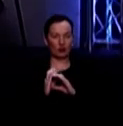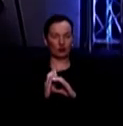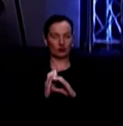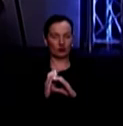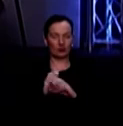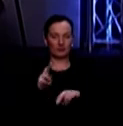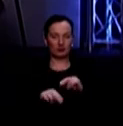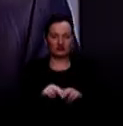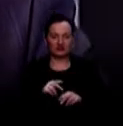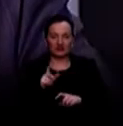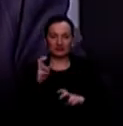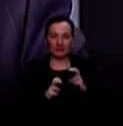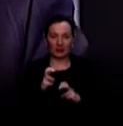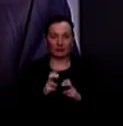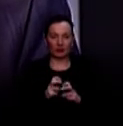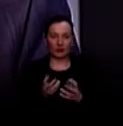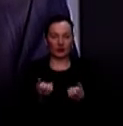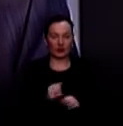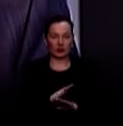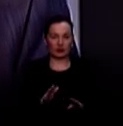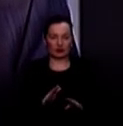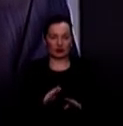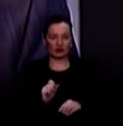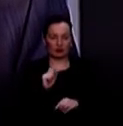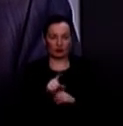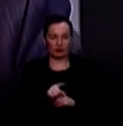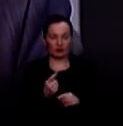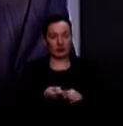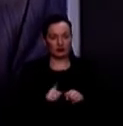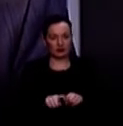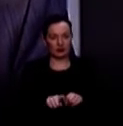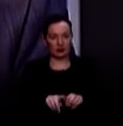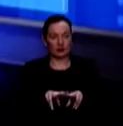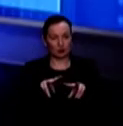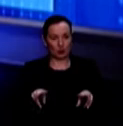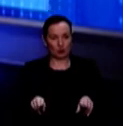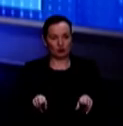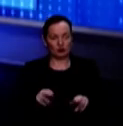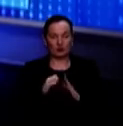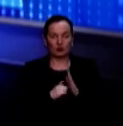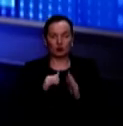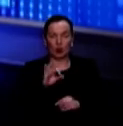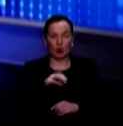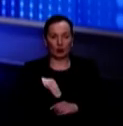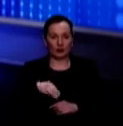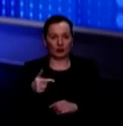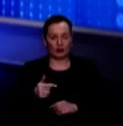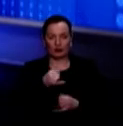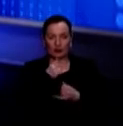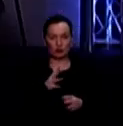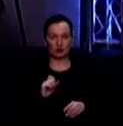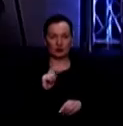схожі причини? Ну, розумієте, причин, мабуть, багато. ОТГ не можуть замовити, звичайно? Ні, це